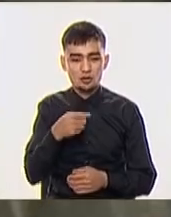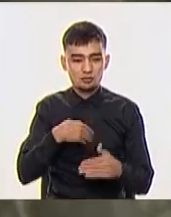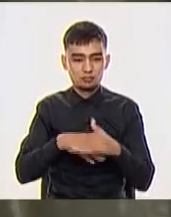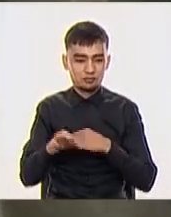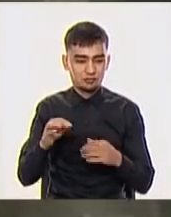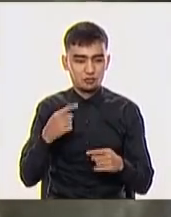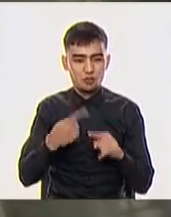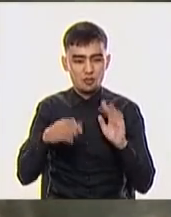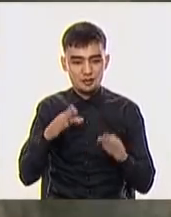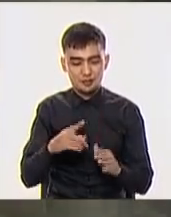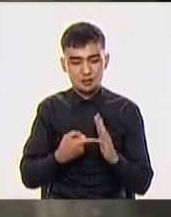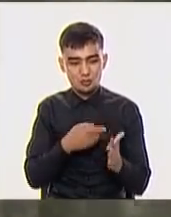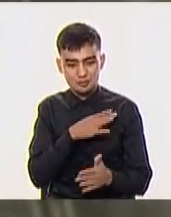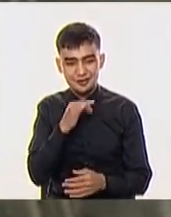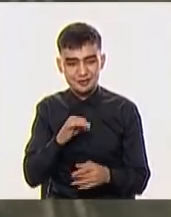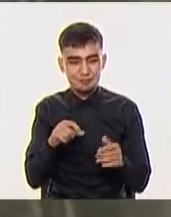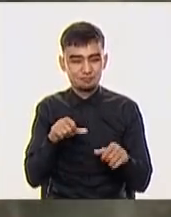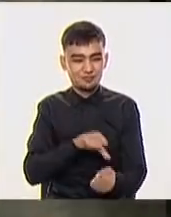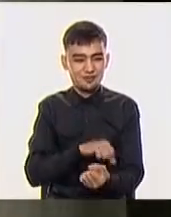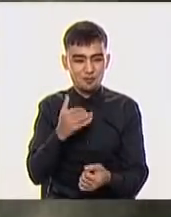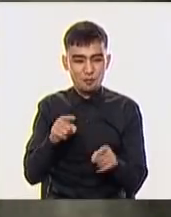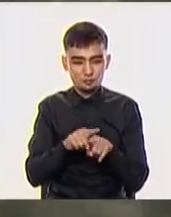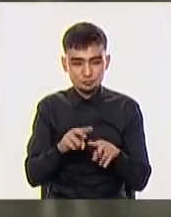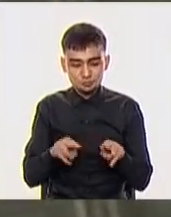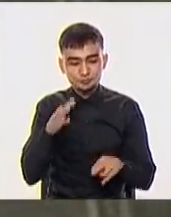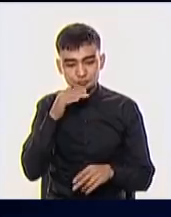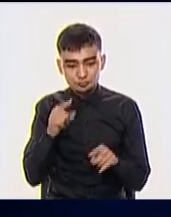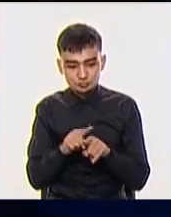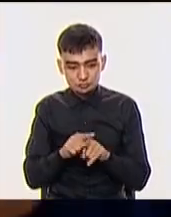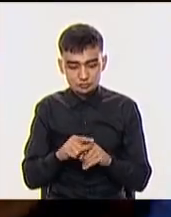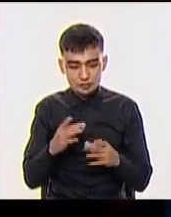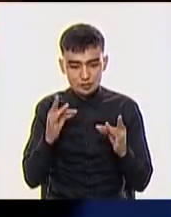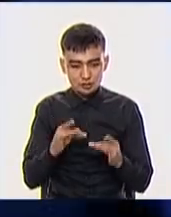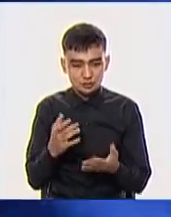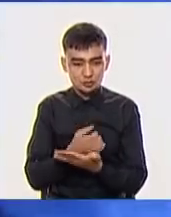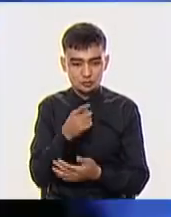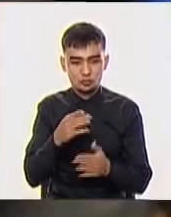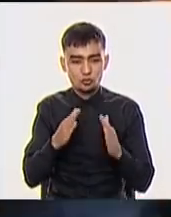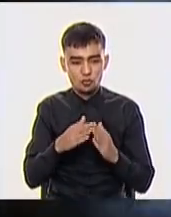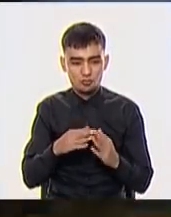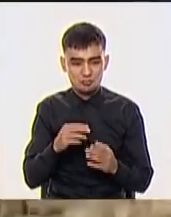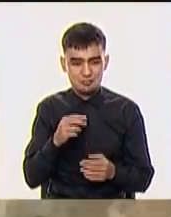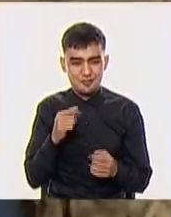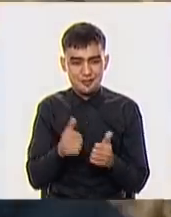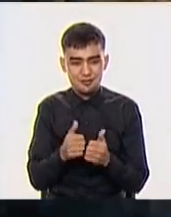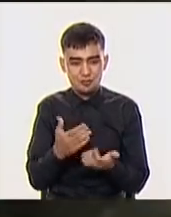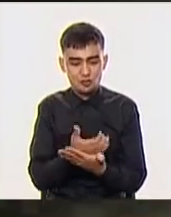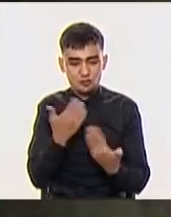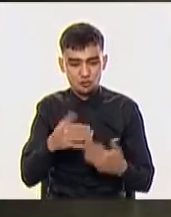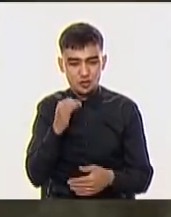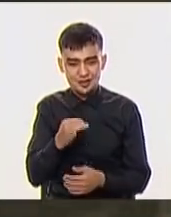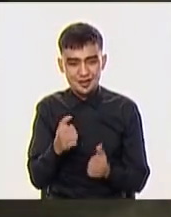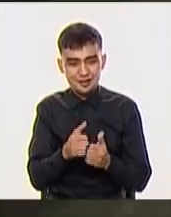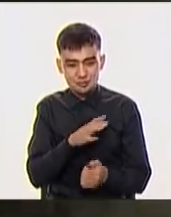талап етті. Есірткіге ұқсас ұнтақ та иттер тапқан ұнтақсыз пакет те осы үйдің есігінің алдынан табылды. Бұл үйдің қасында орналасқан